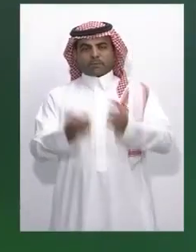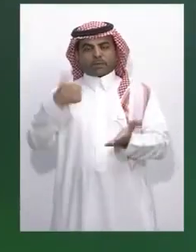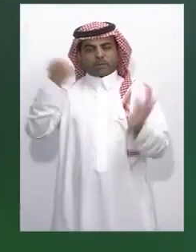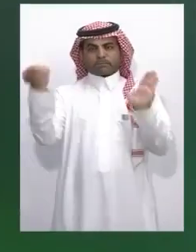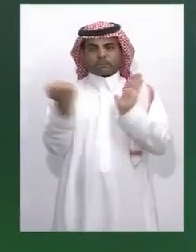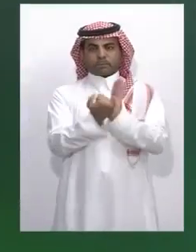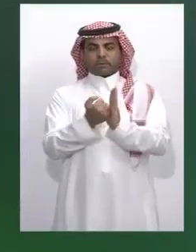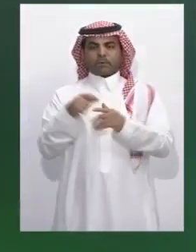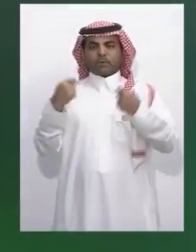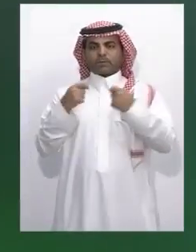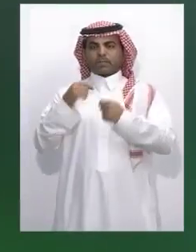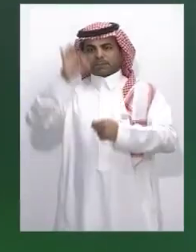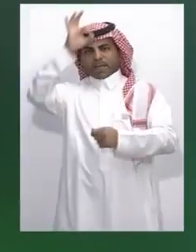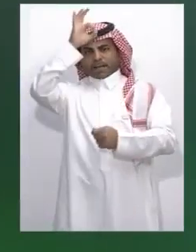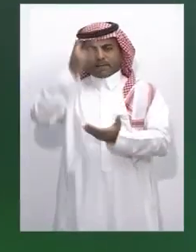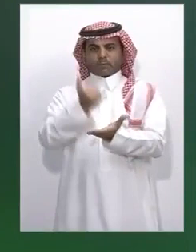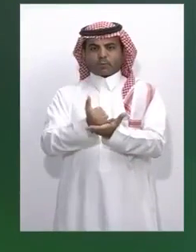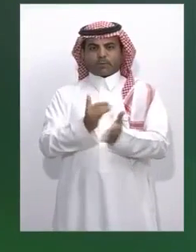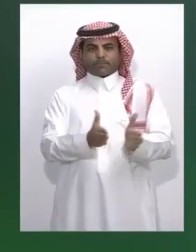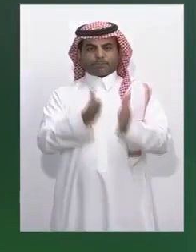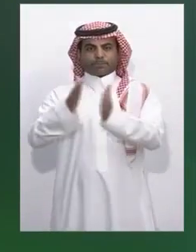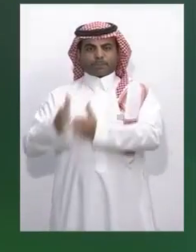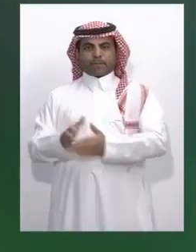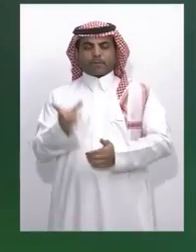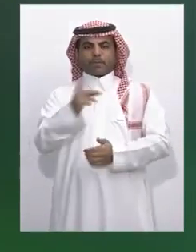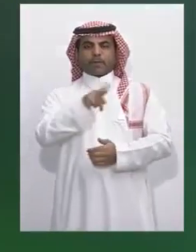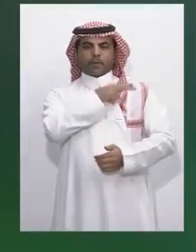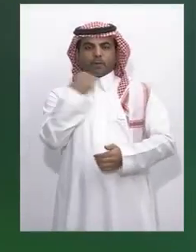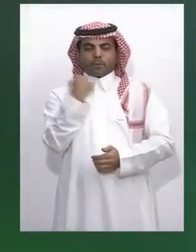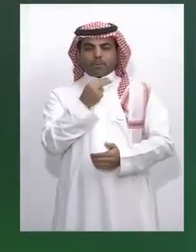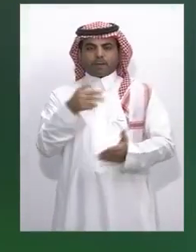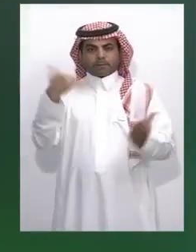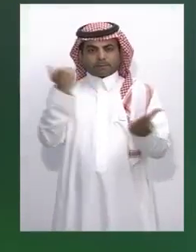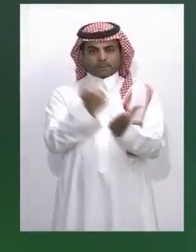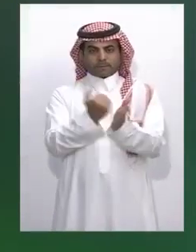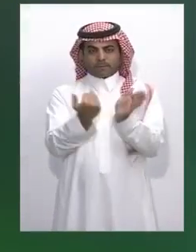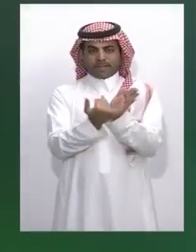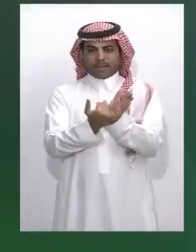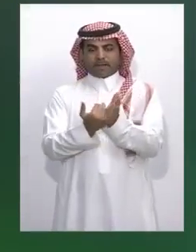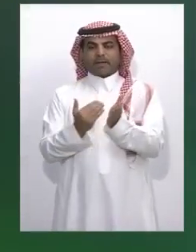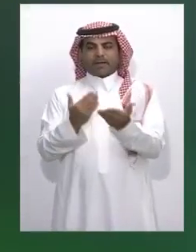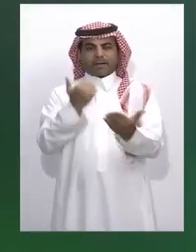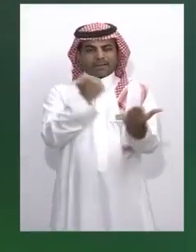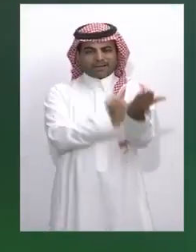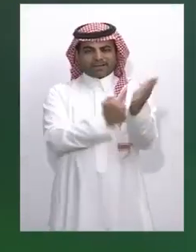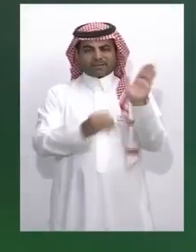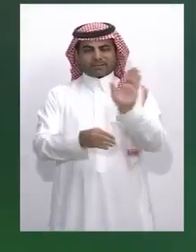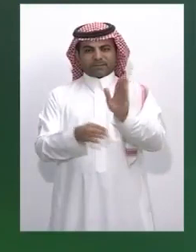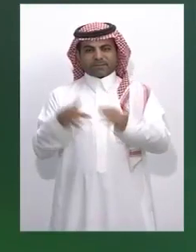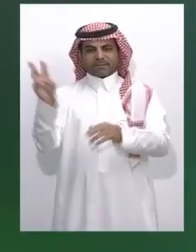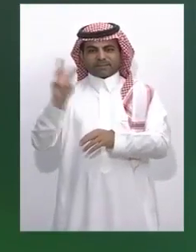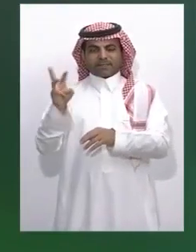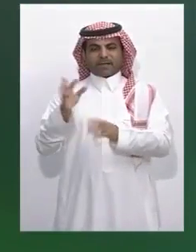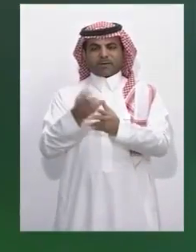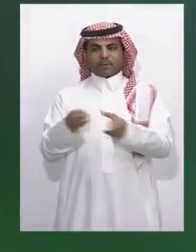الجهة المختصة بوزارة الداخلية. كما تقوم كل جهة حكومية بإصدار تصاريح للعاملين في القطاع الخاص الذي تشرف